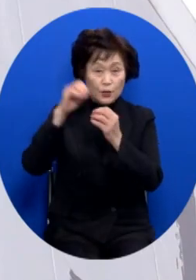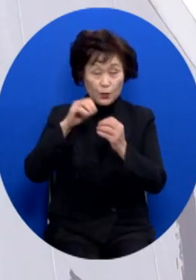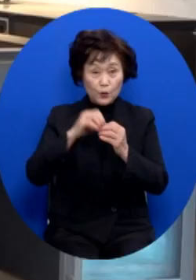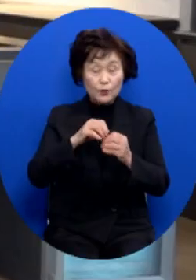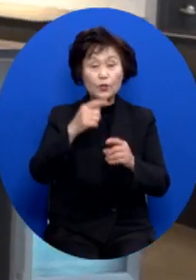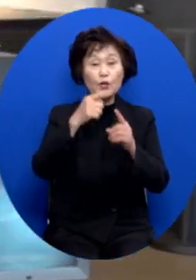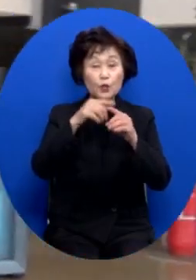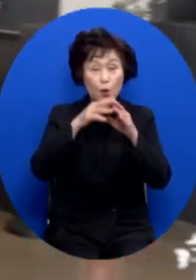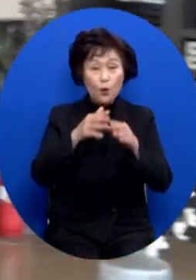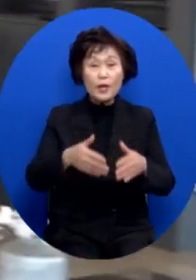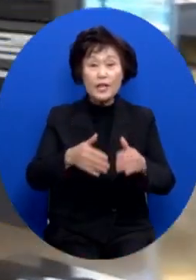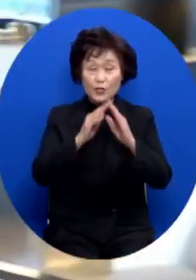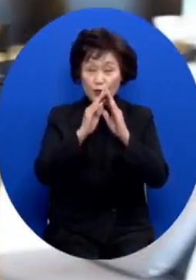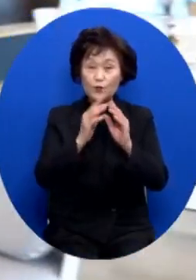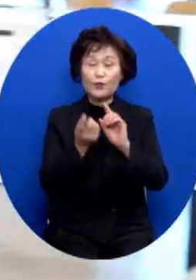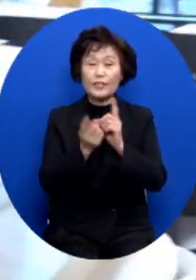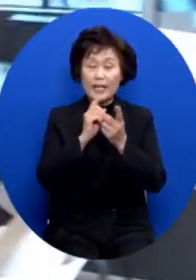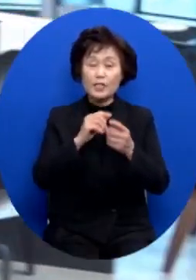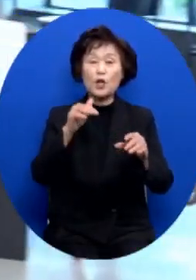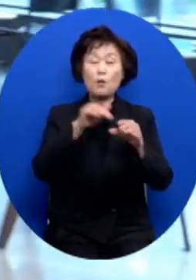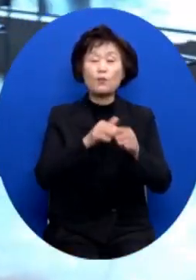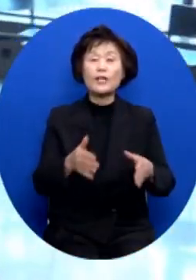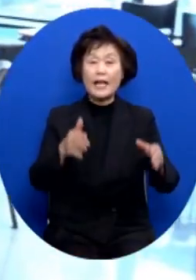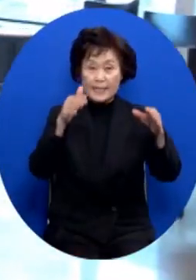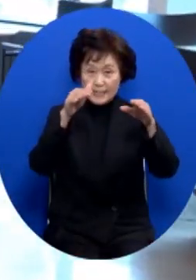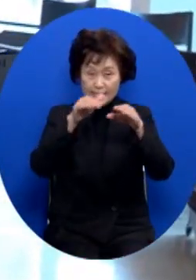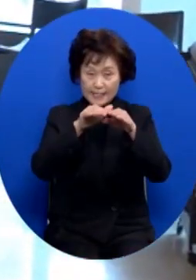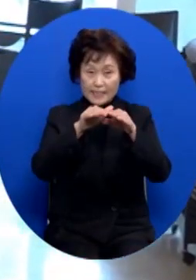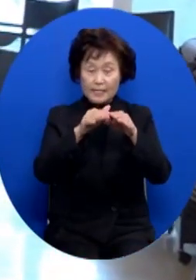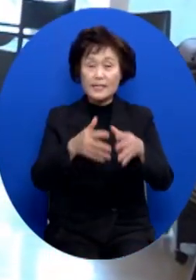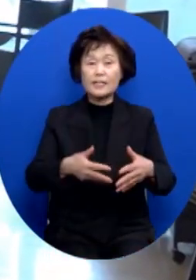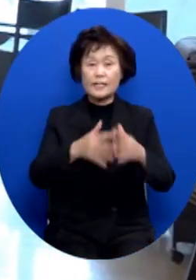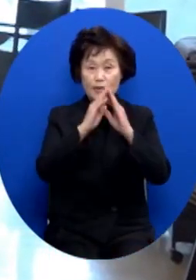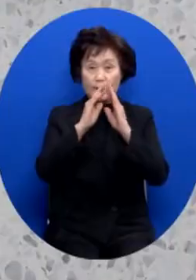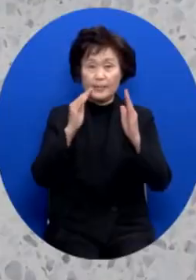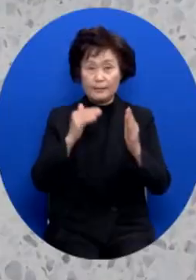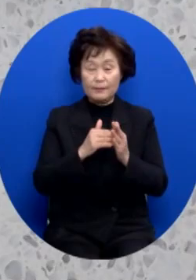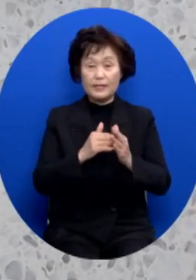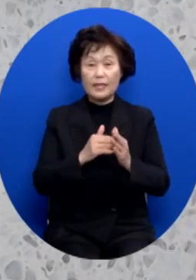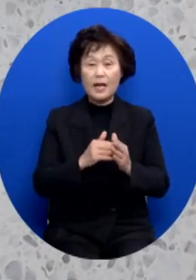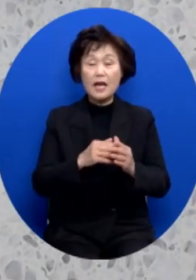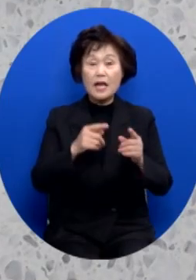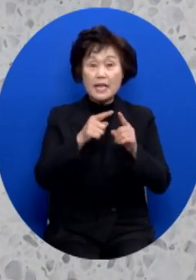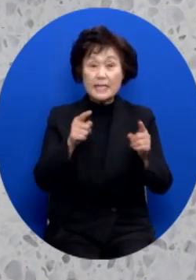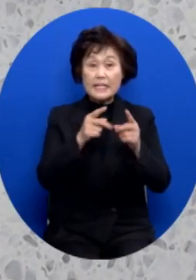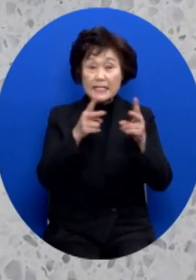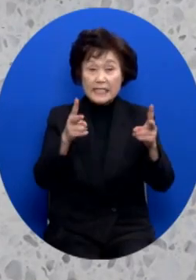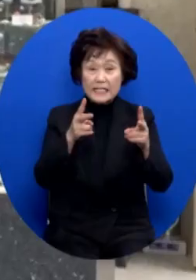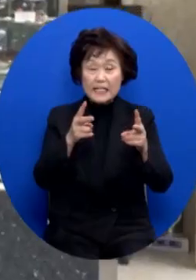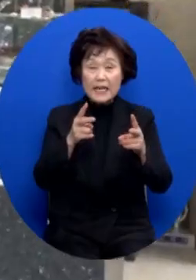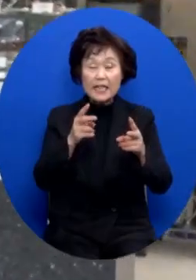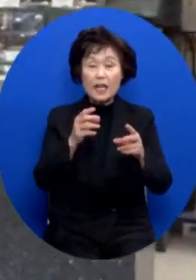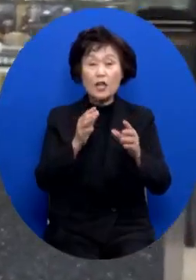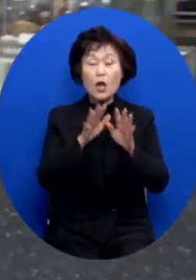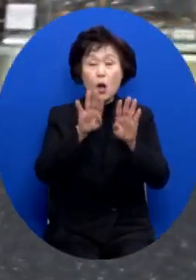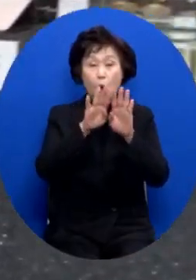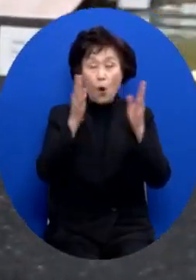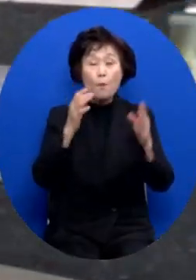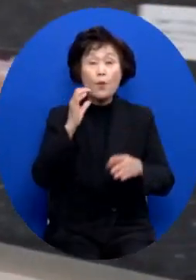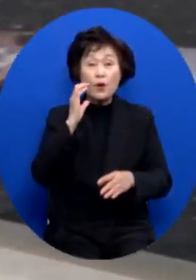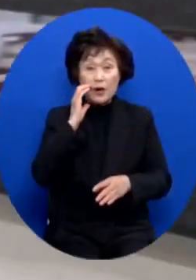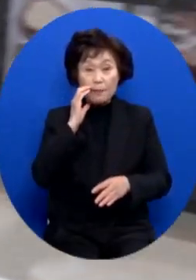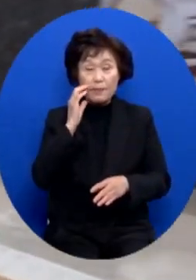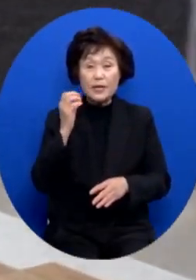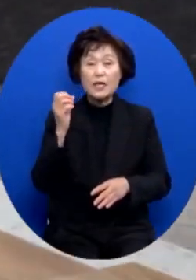건물을 짓는 대신 문화시설인 성음 아트센터를 건립했습니다. 1, 2층엔 오픈커피라는 카페를